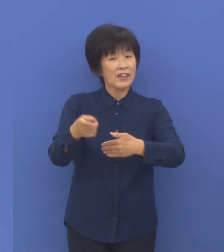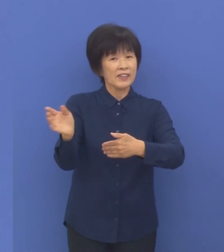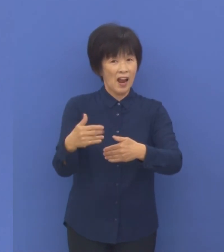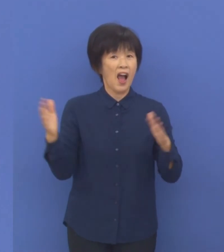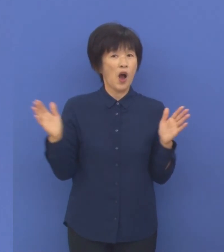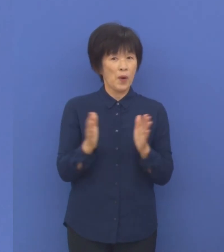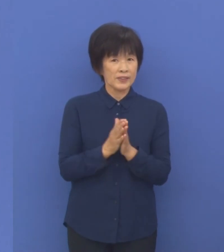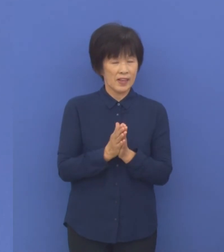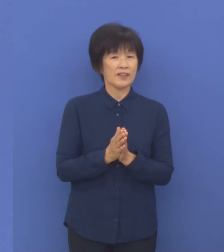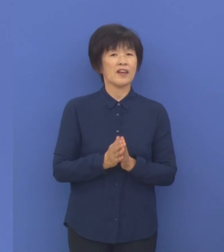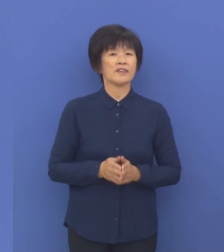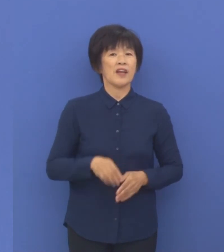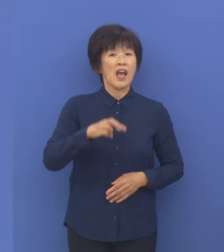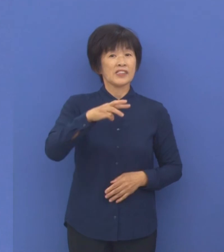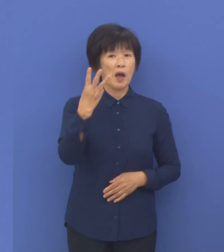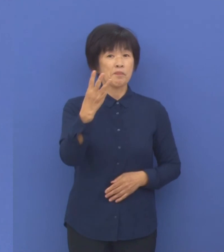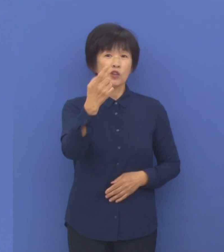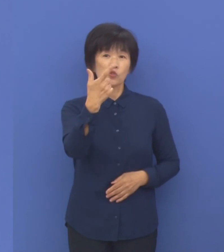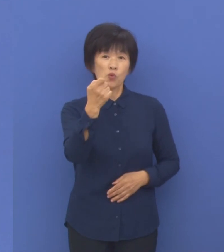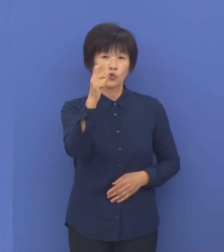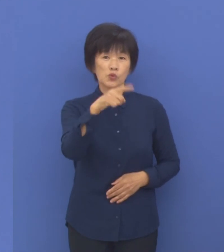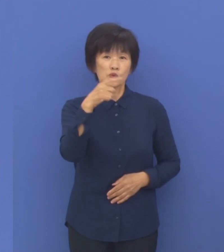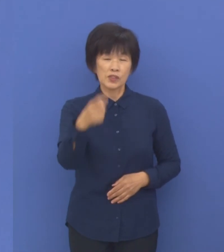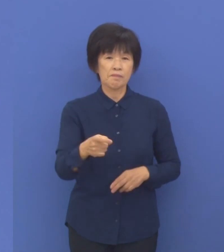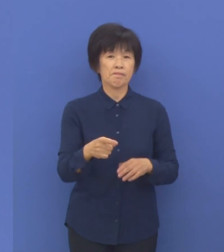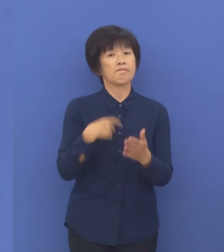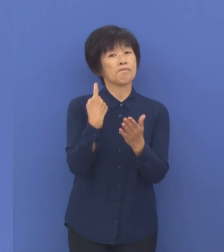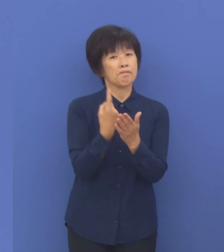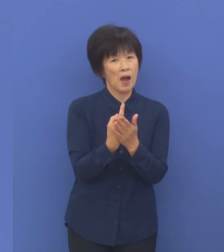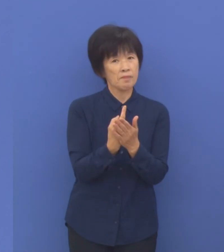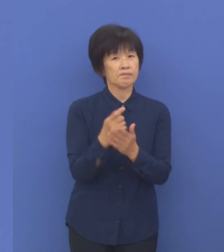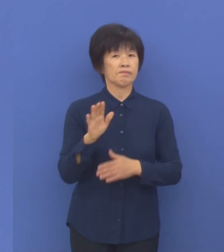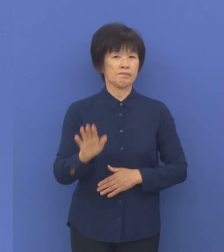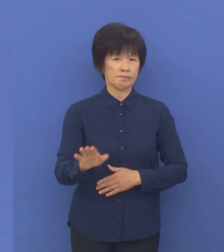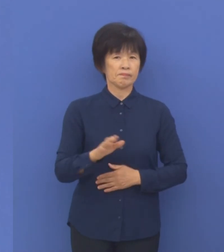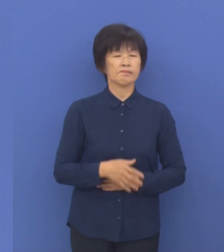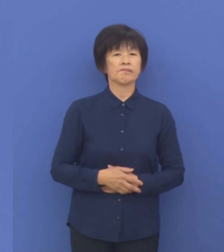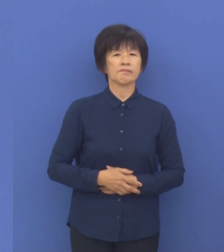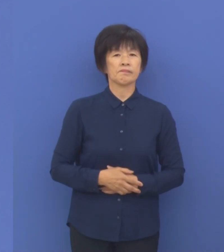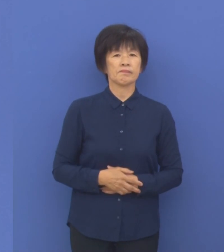約360人が参加する予定です